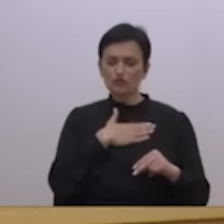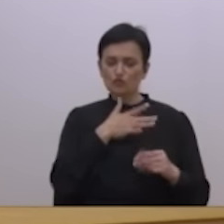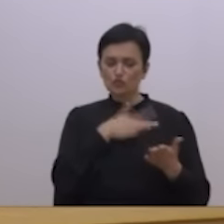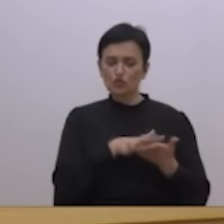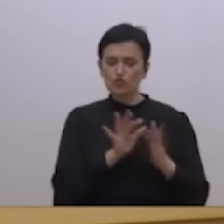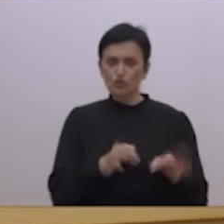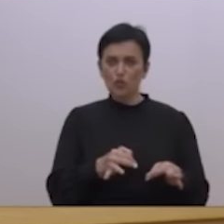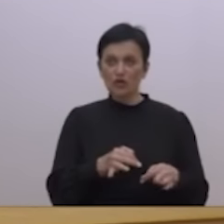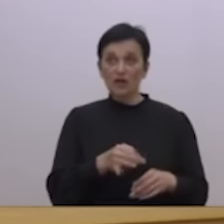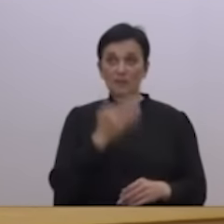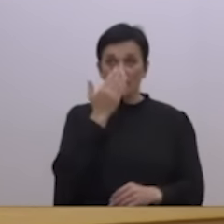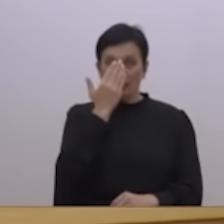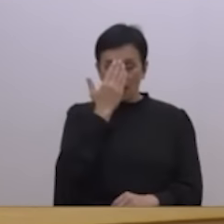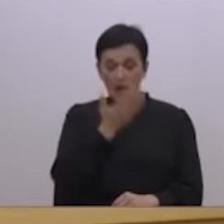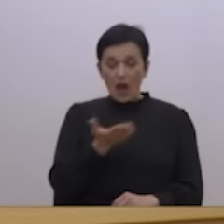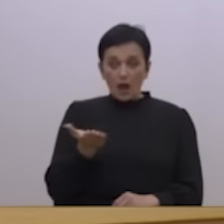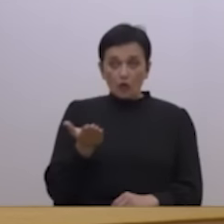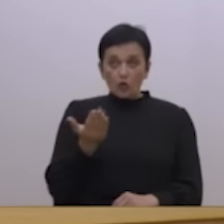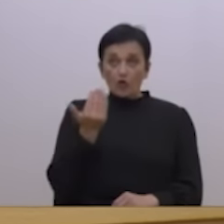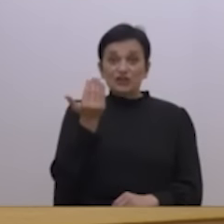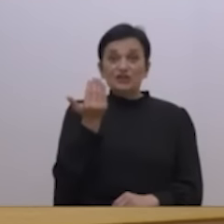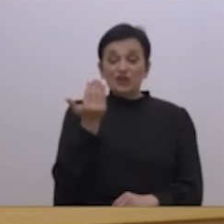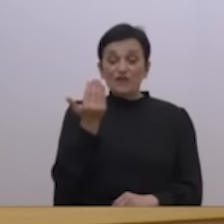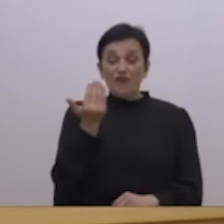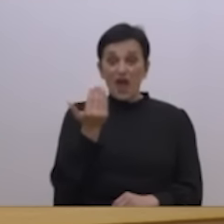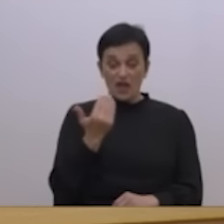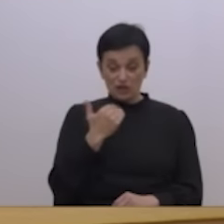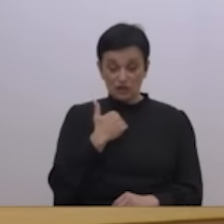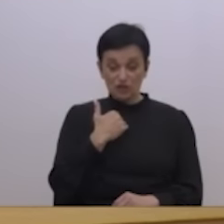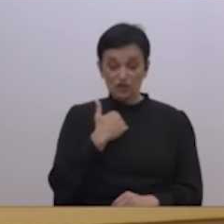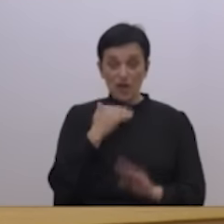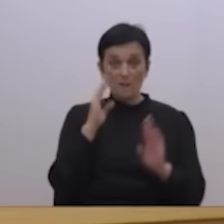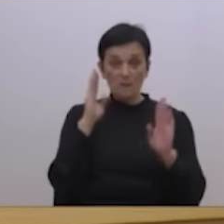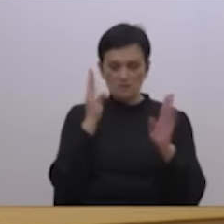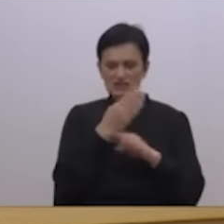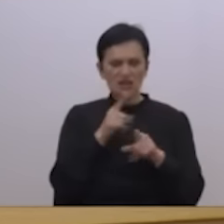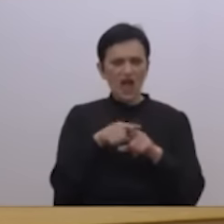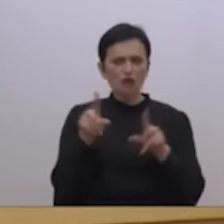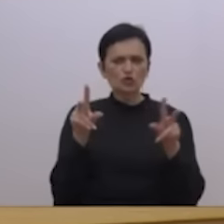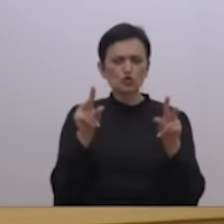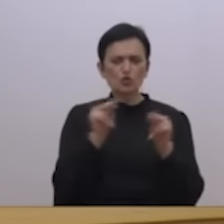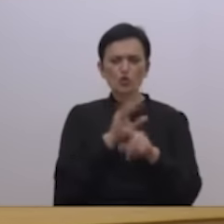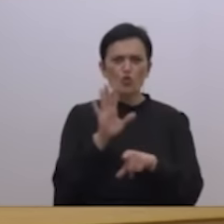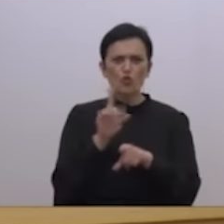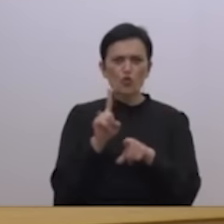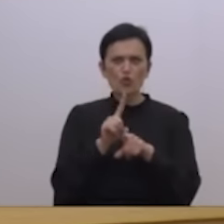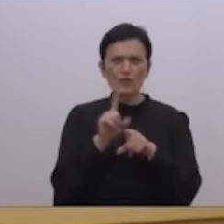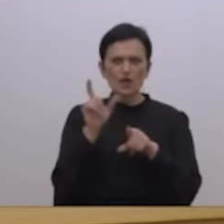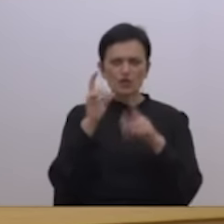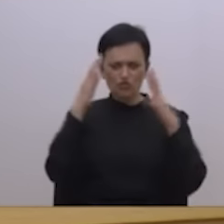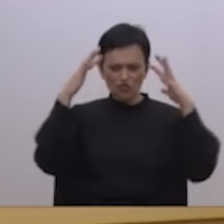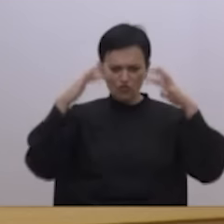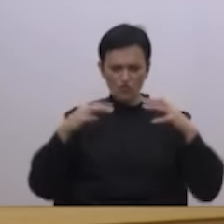რაციონალურად. ხალხო, თქვენ ეხა რო გჭირთ ჩემ ტერს, ისეთი უბედურება და ისეთი ღრუბელი ადგას